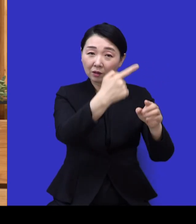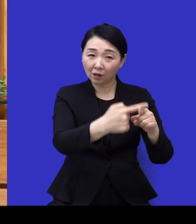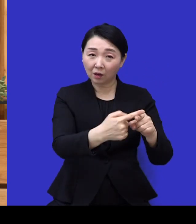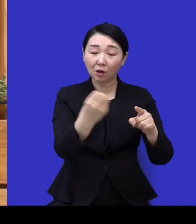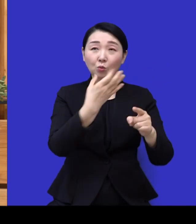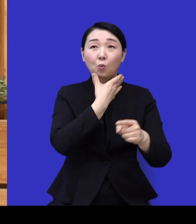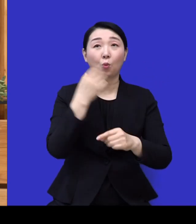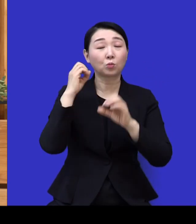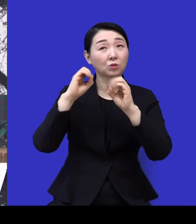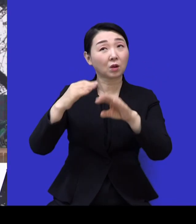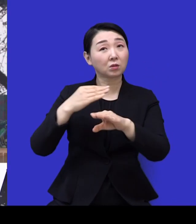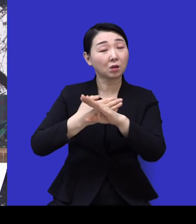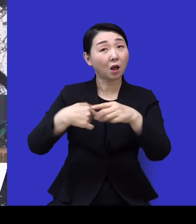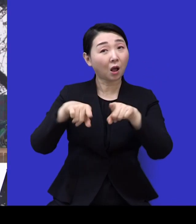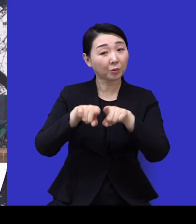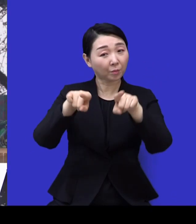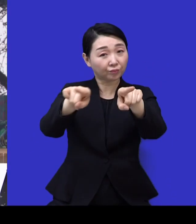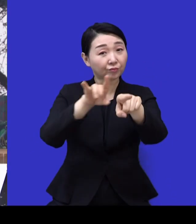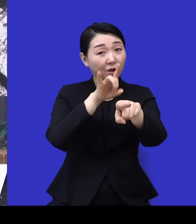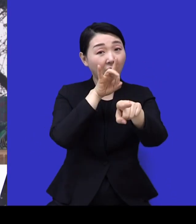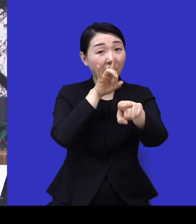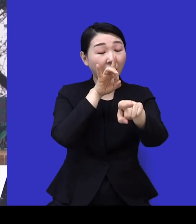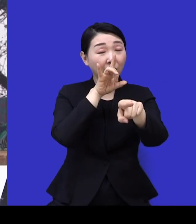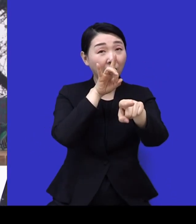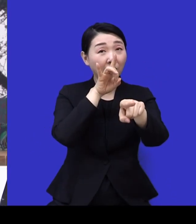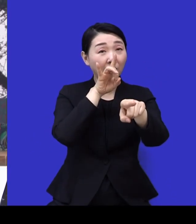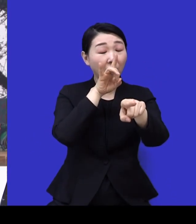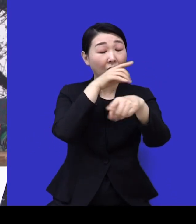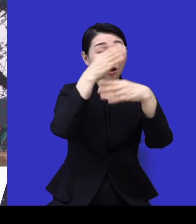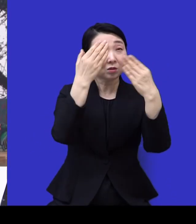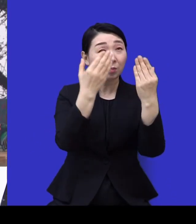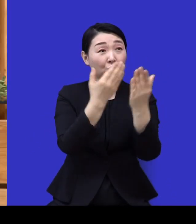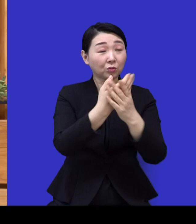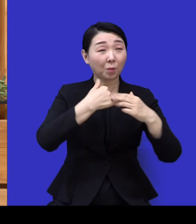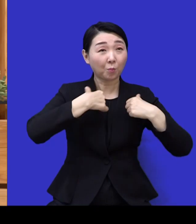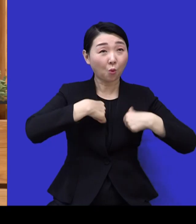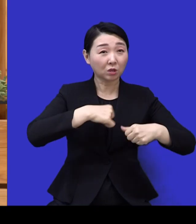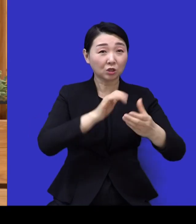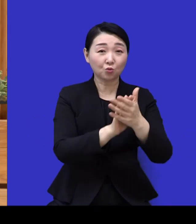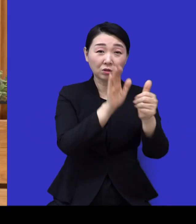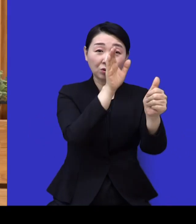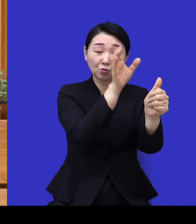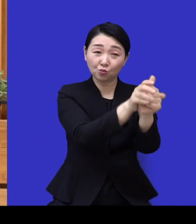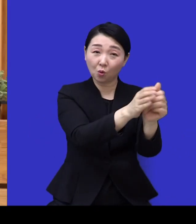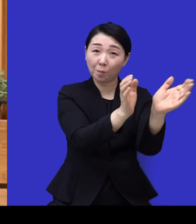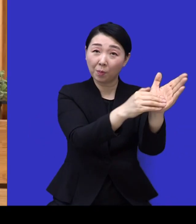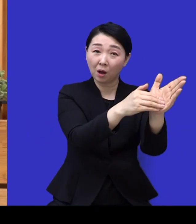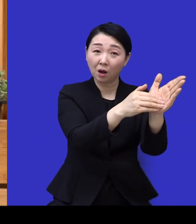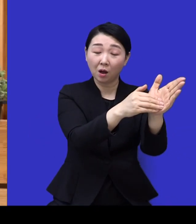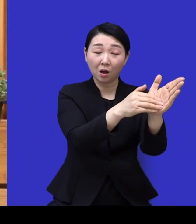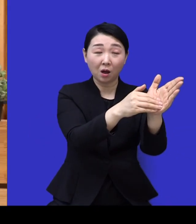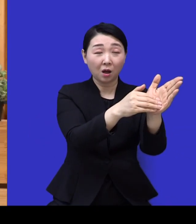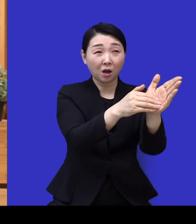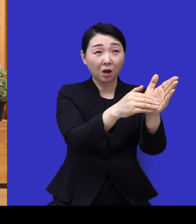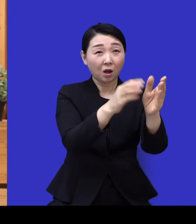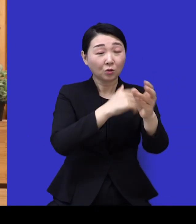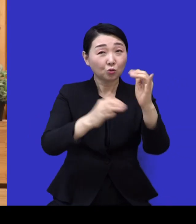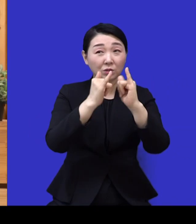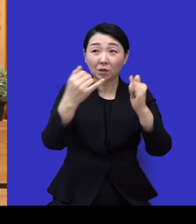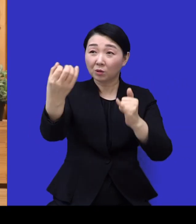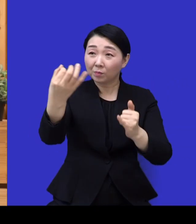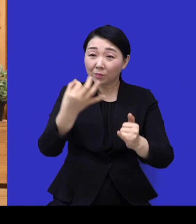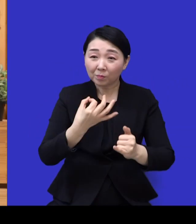복음 전하는 일도 하셔도 네. 될 텐데 이걸 다 내려놓는다는 것 자체가 주변에서 너 이거 미친 거 아니냐 이 좋은 회사를 어떻게